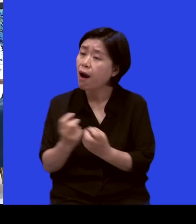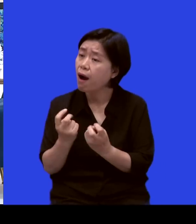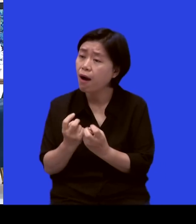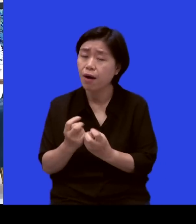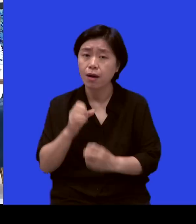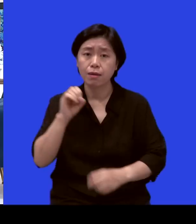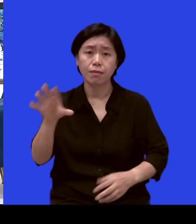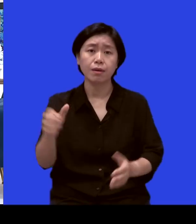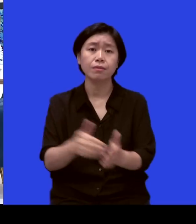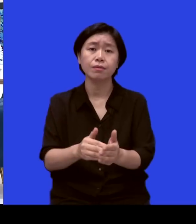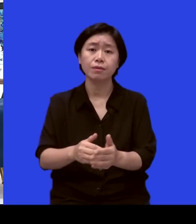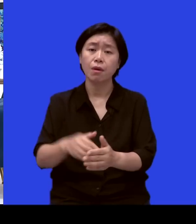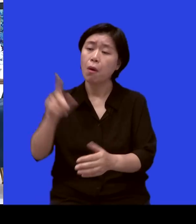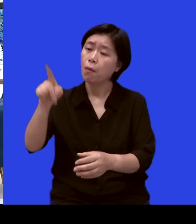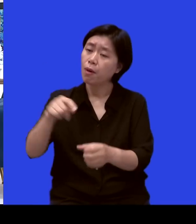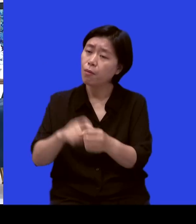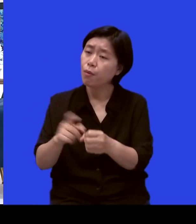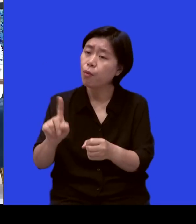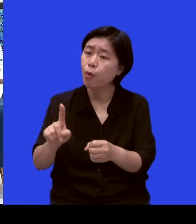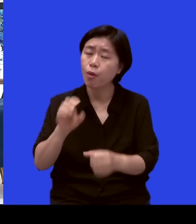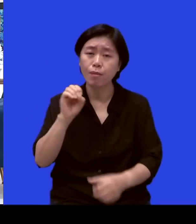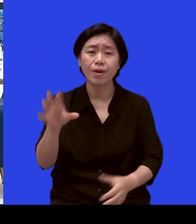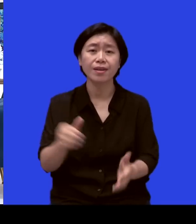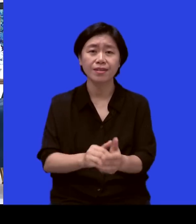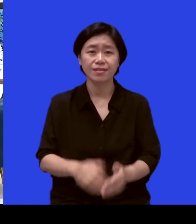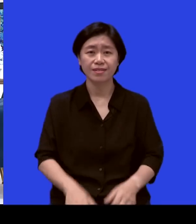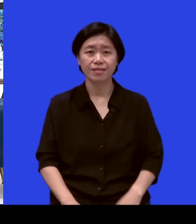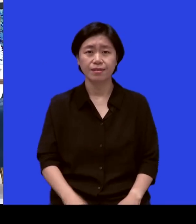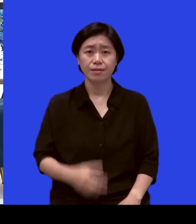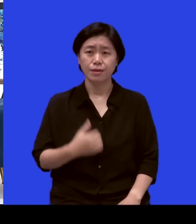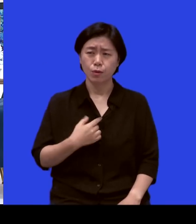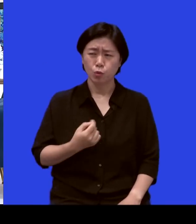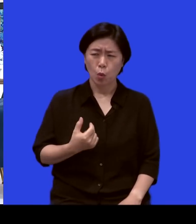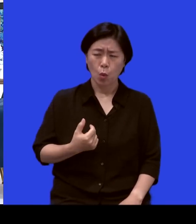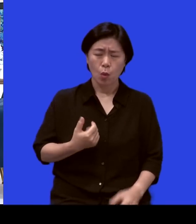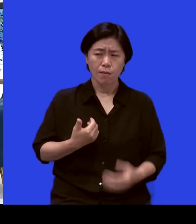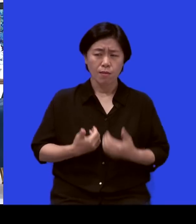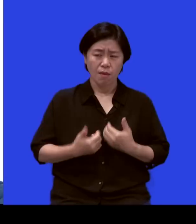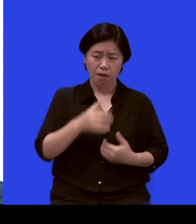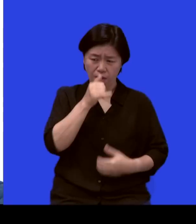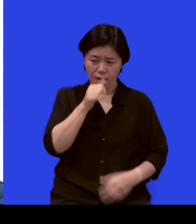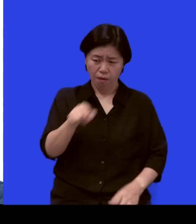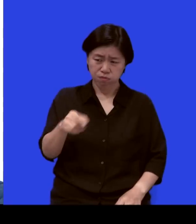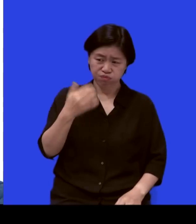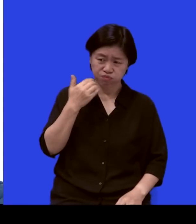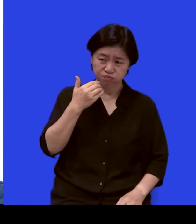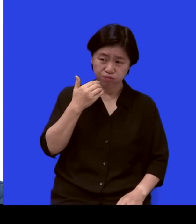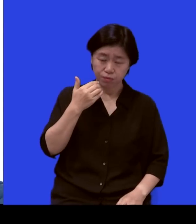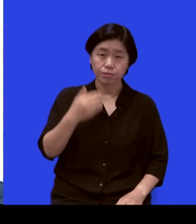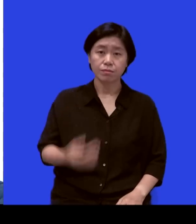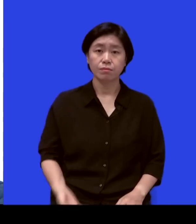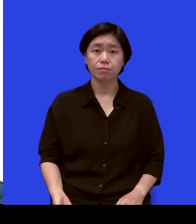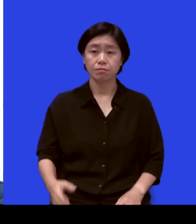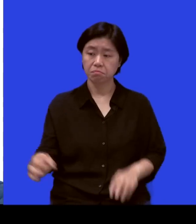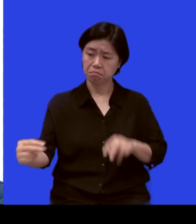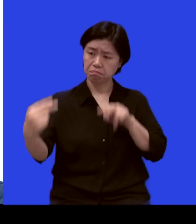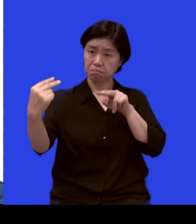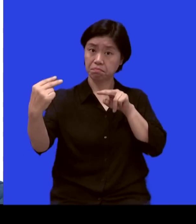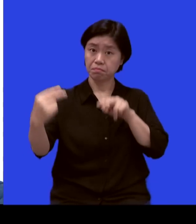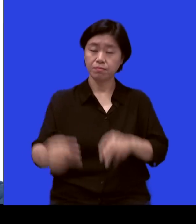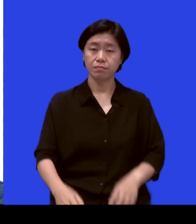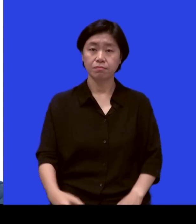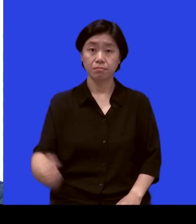이랬어요. 네. 나도 너무 화가 좀 나셨군요. 나도 좀 불편한 거야. 네. 그랬더니 눈을 딱 뜨고서